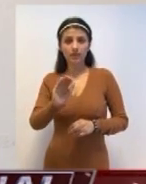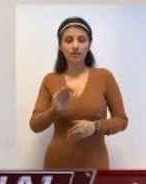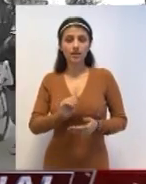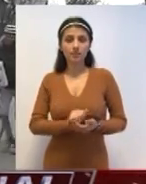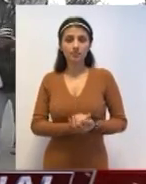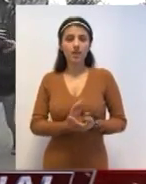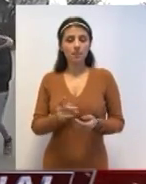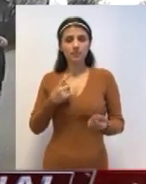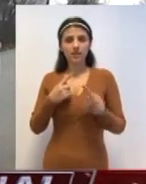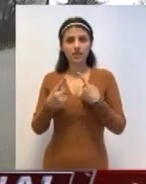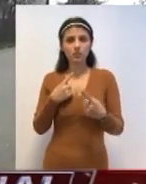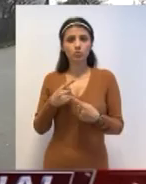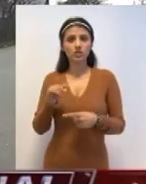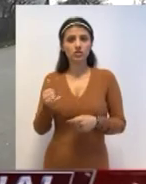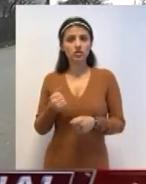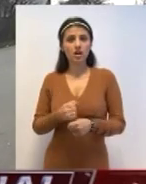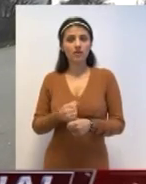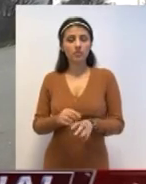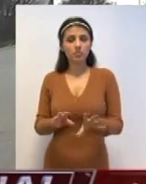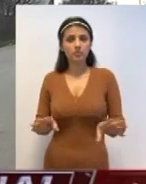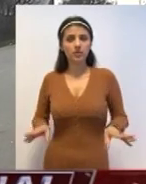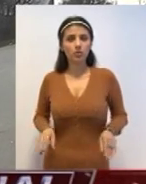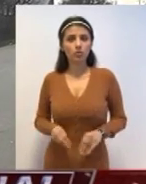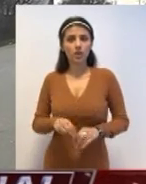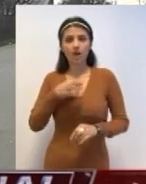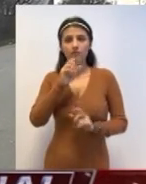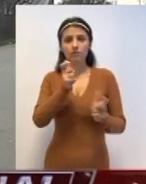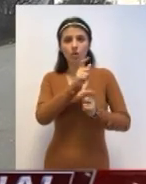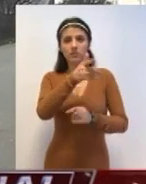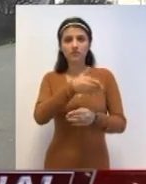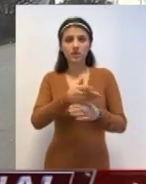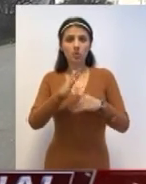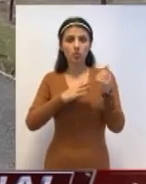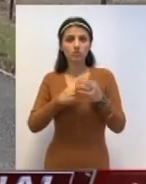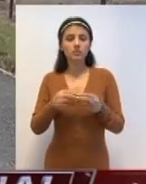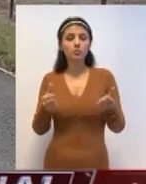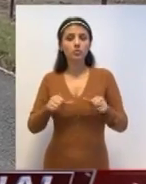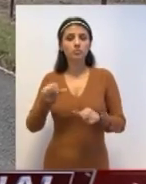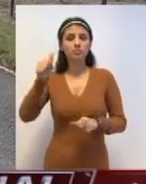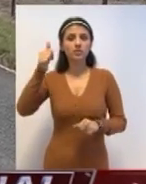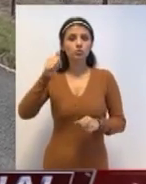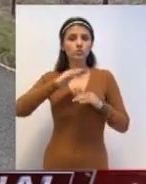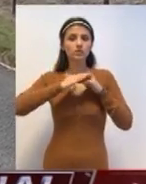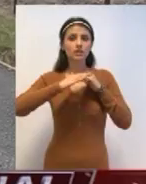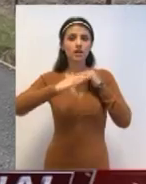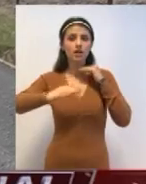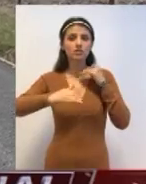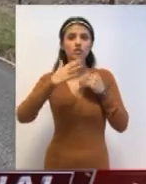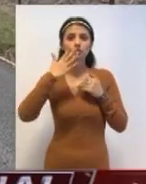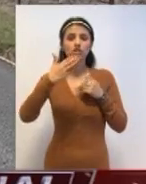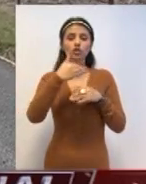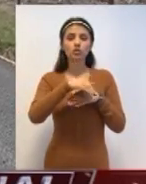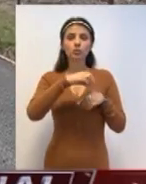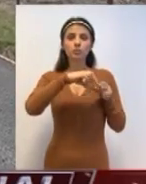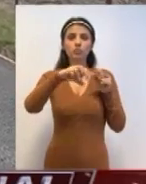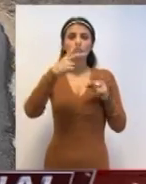am discutat și am convenit împreună cu constructorul să-mi toarne primul strat binderul pe toate